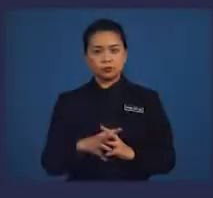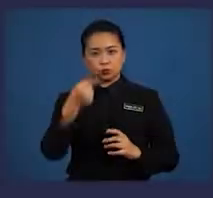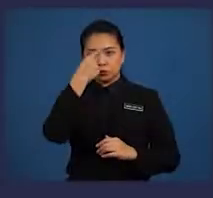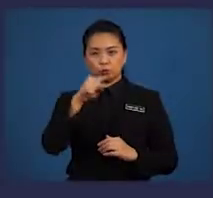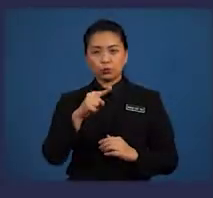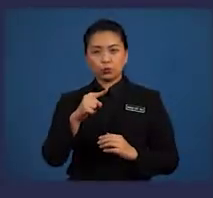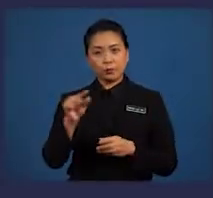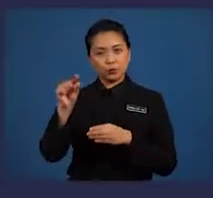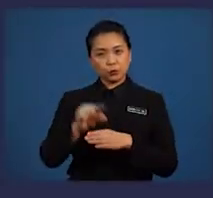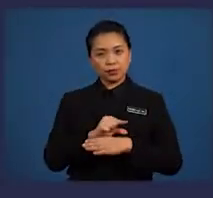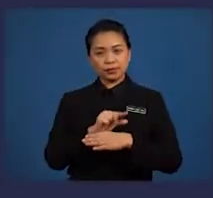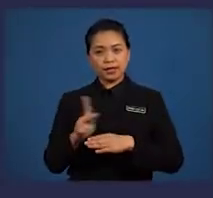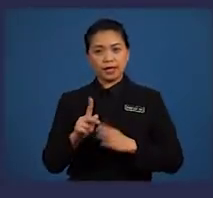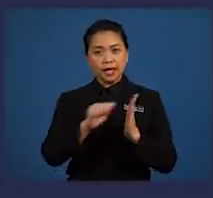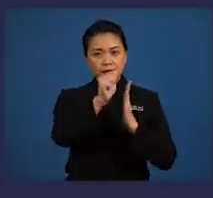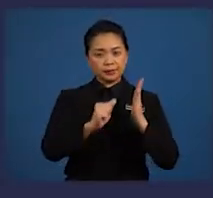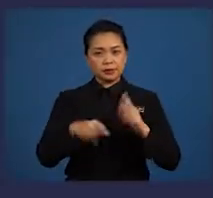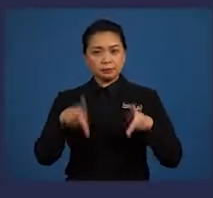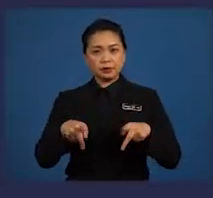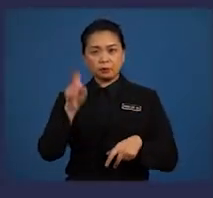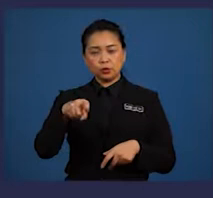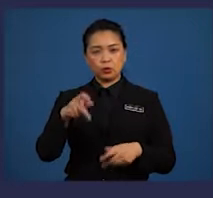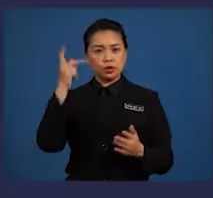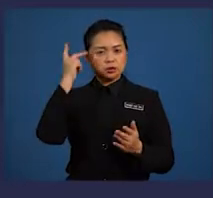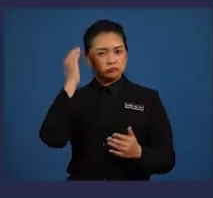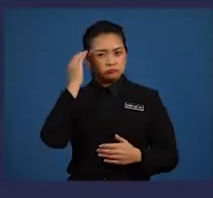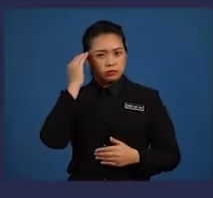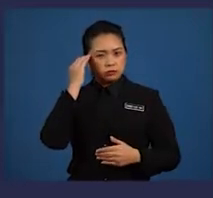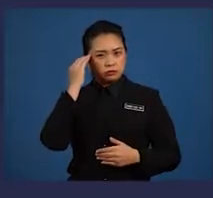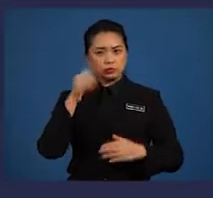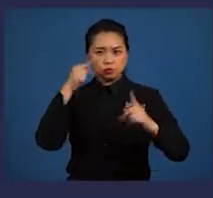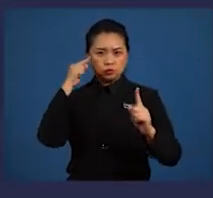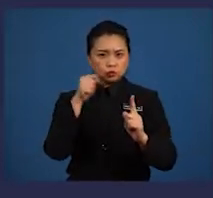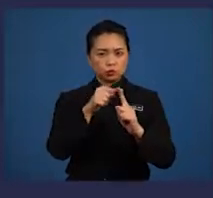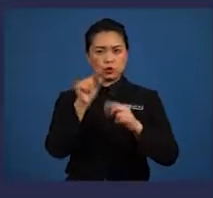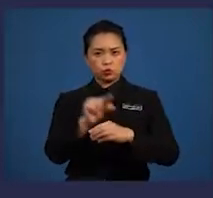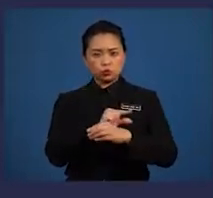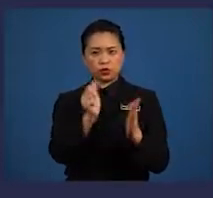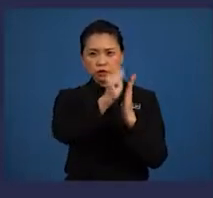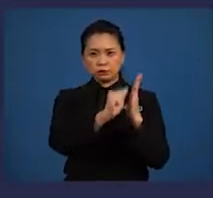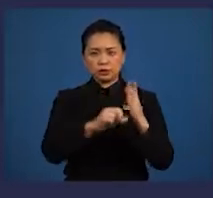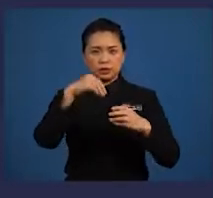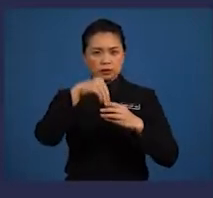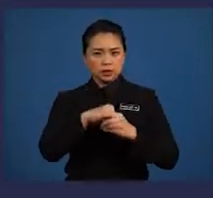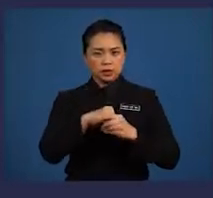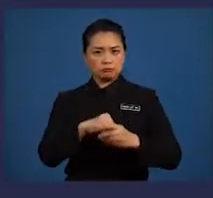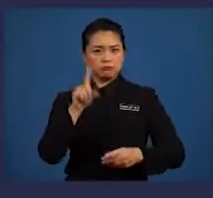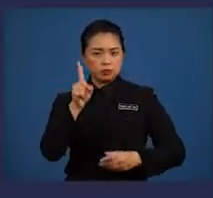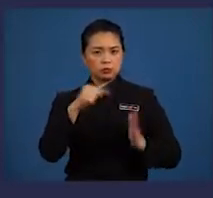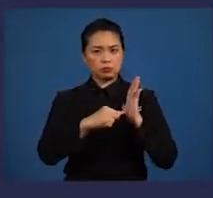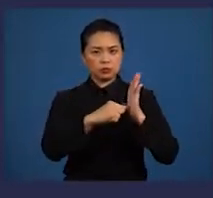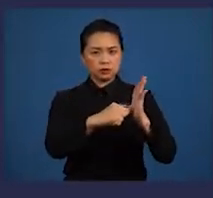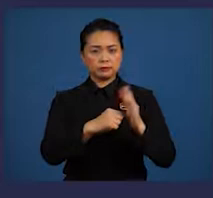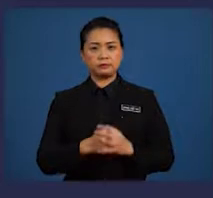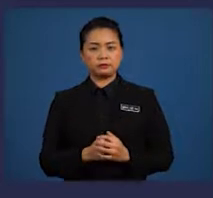untuk menggunakan animasi belajar belum mengenal pasti tujuan penggunaan animasi dalam sesuatu